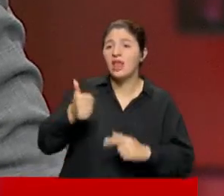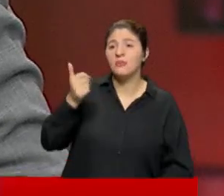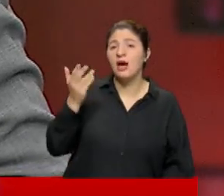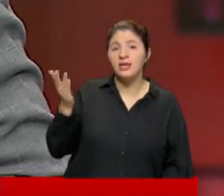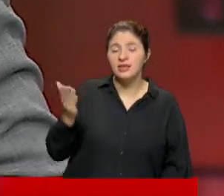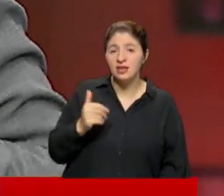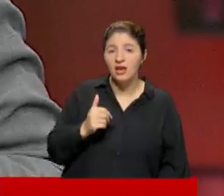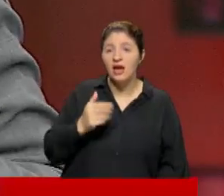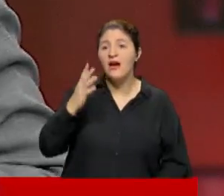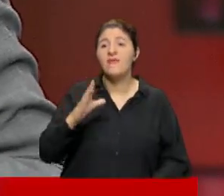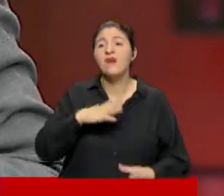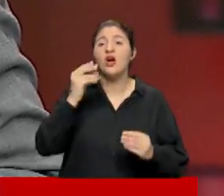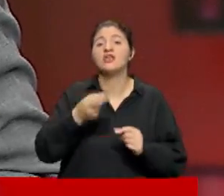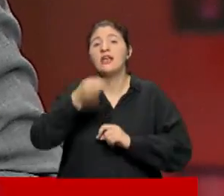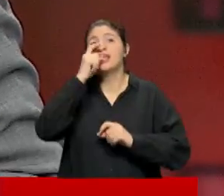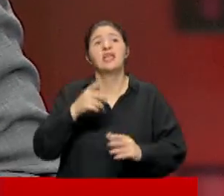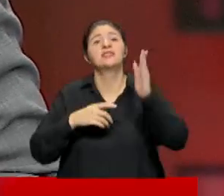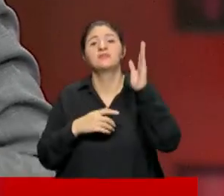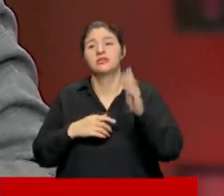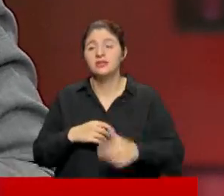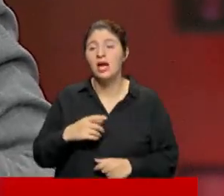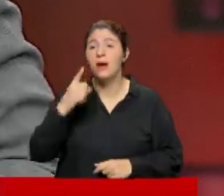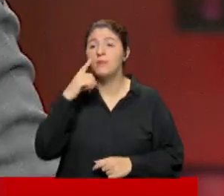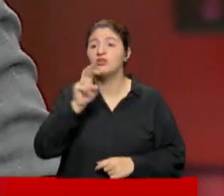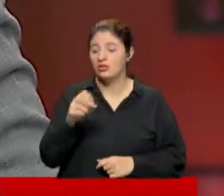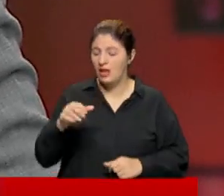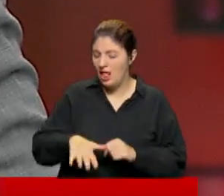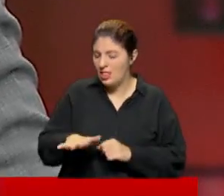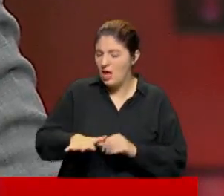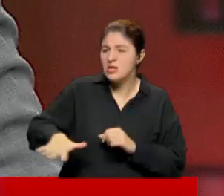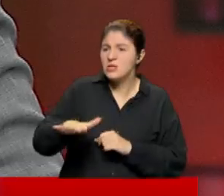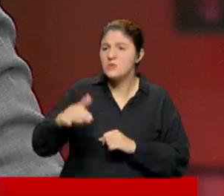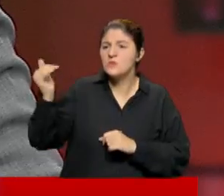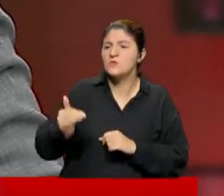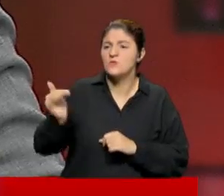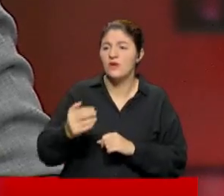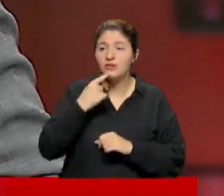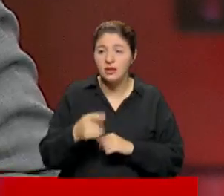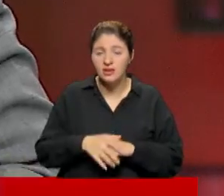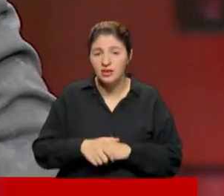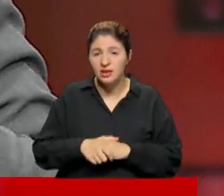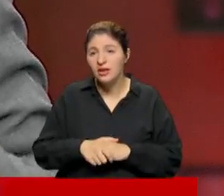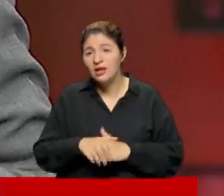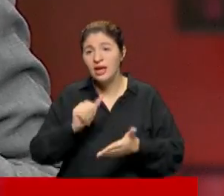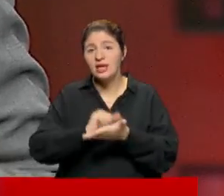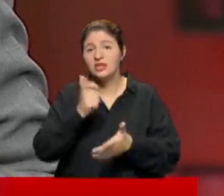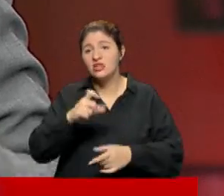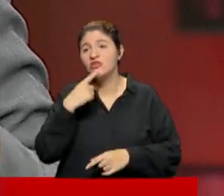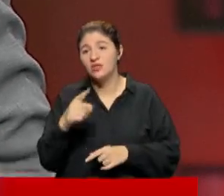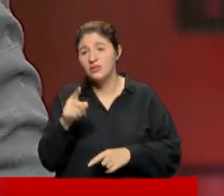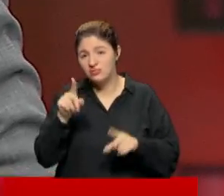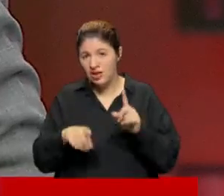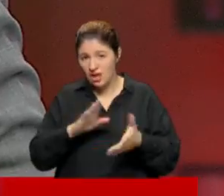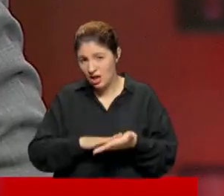nebati var olsun reisimiz bak dolar yerde sürünüyor dedi gazeteci diyen